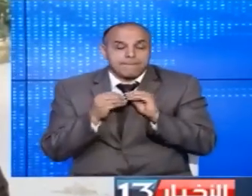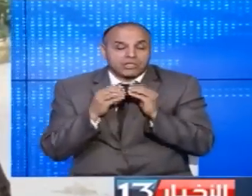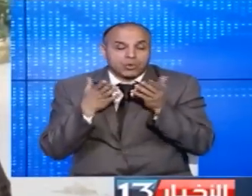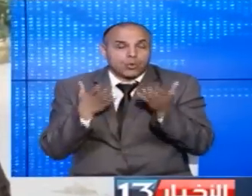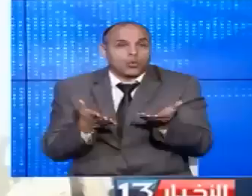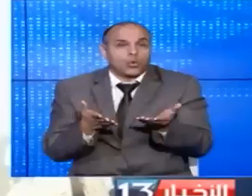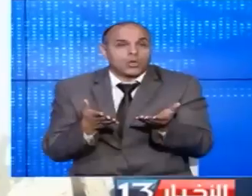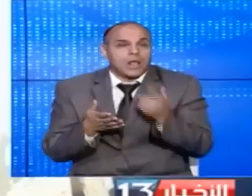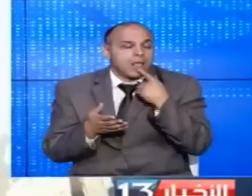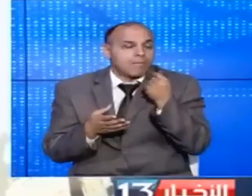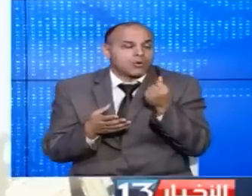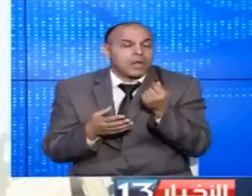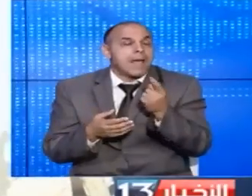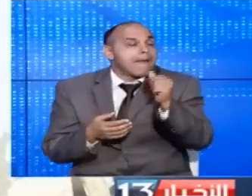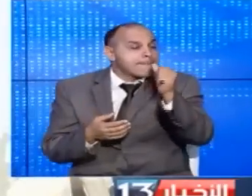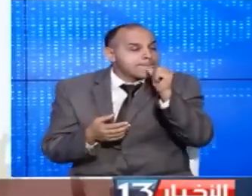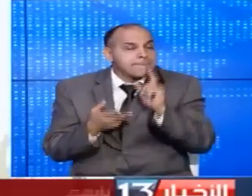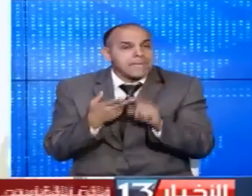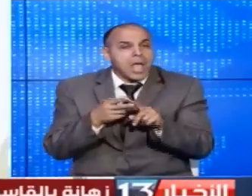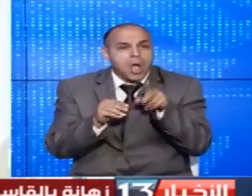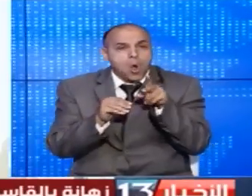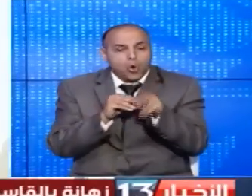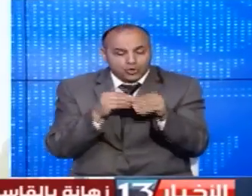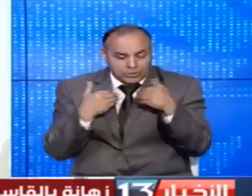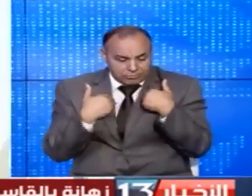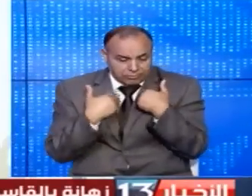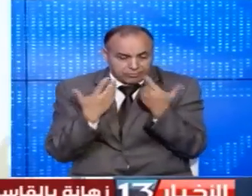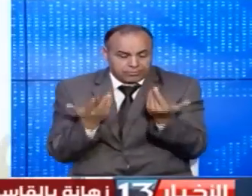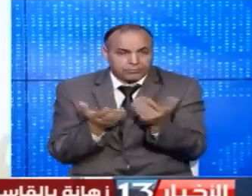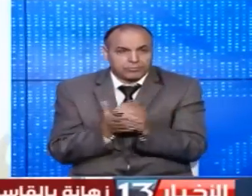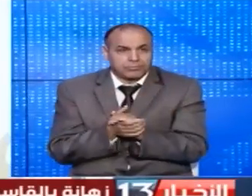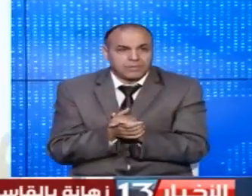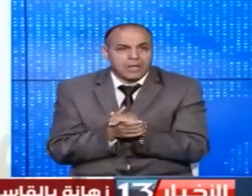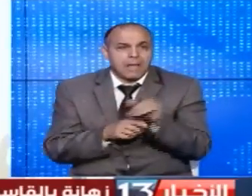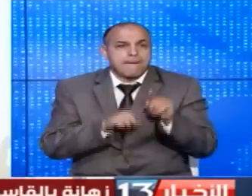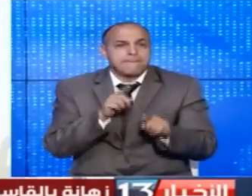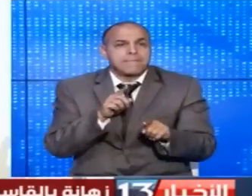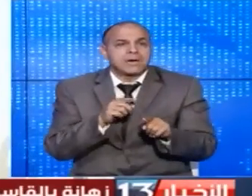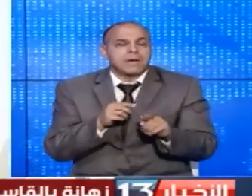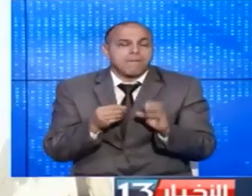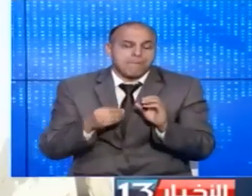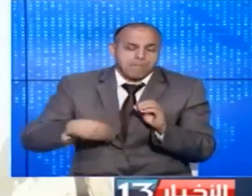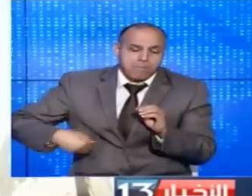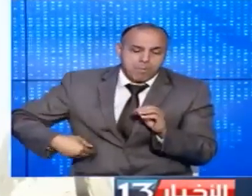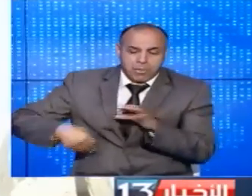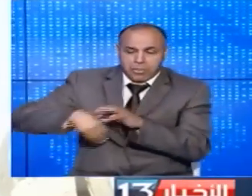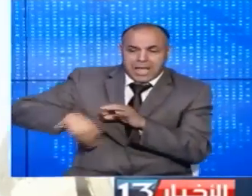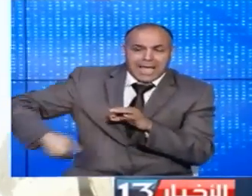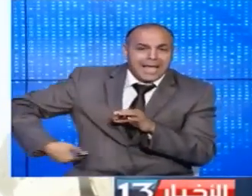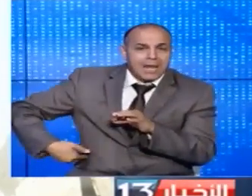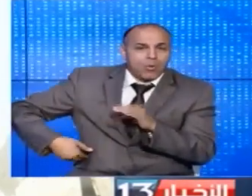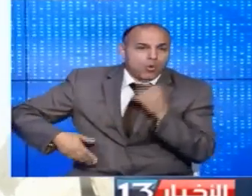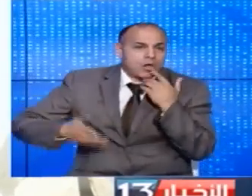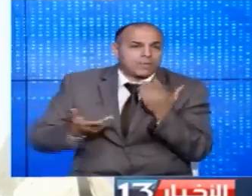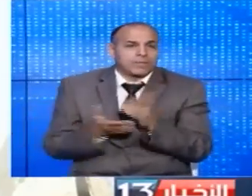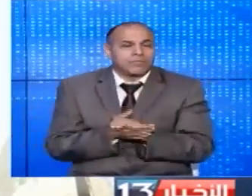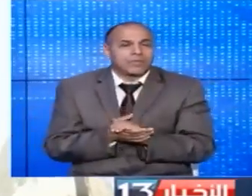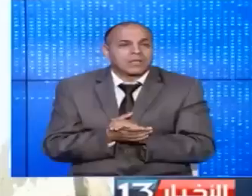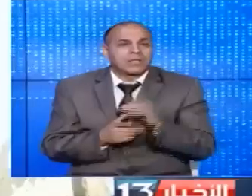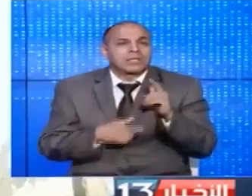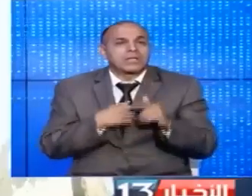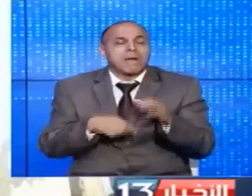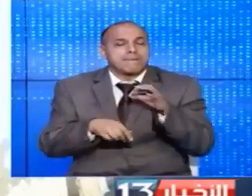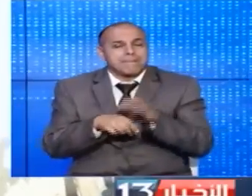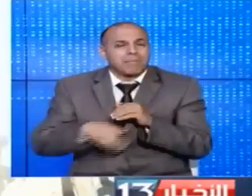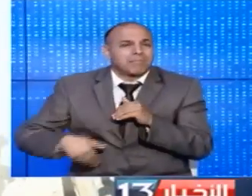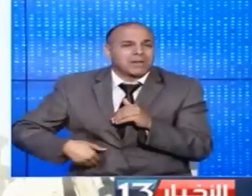فيه ملوحة أو الماء يقص علينا ومرضنا بالكلاوي، ما ديما مرضنا